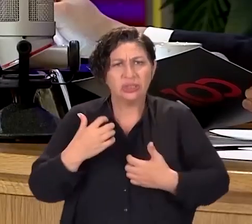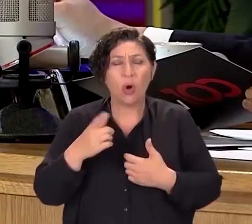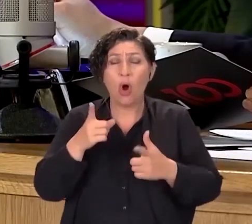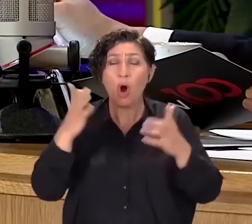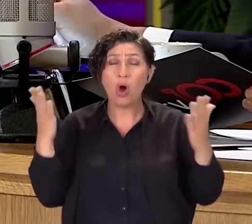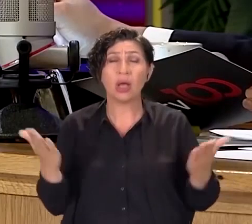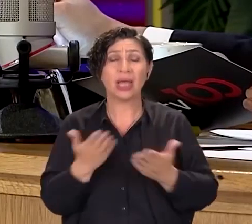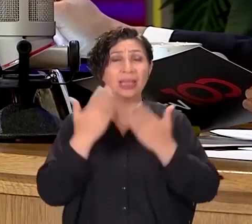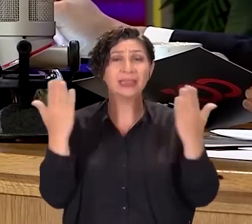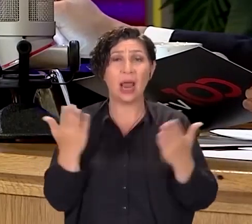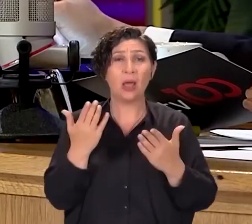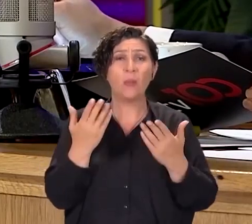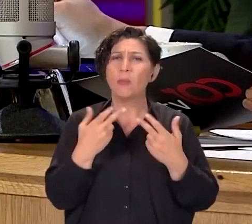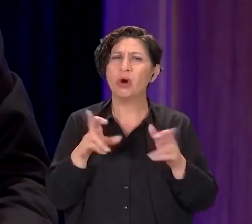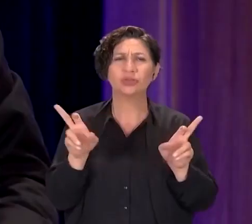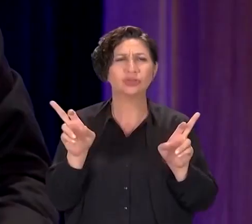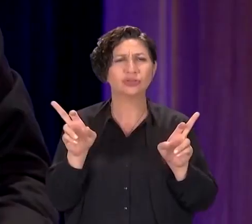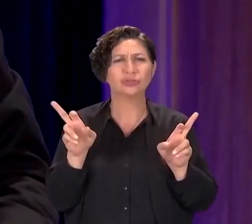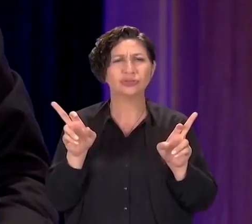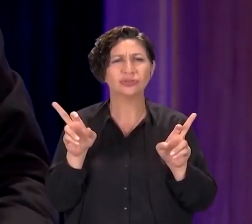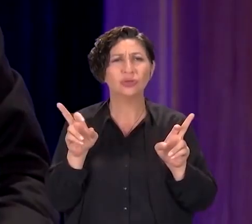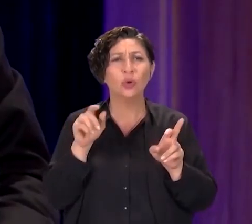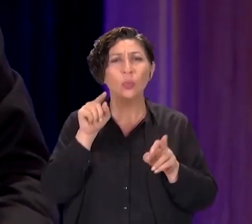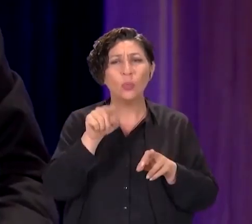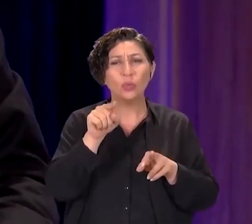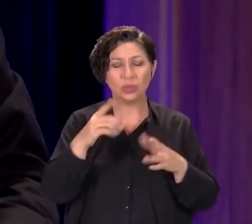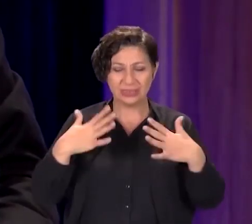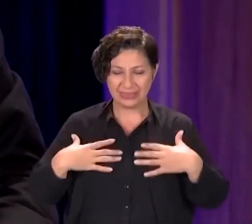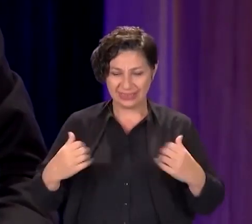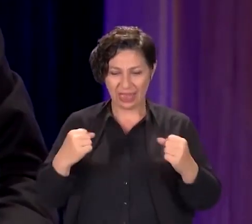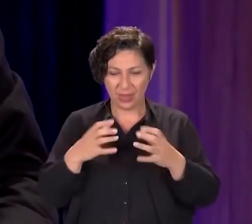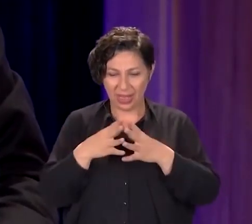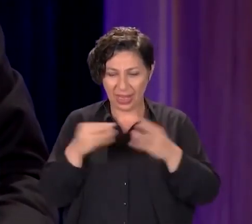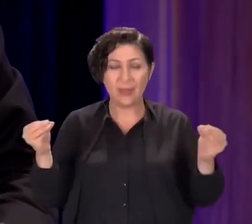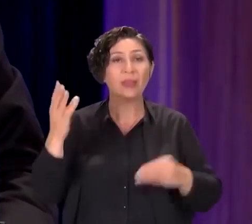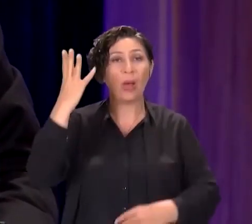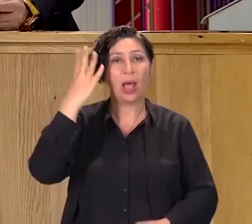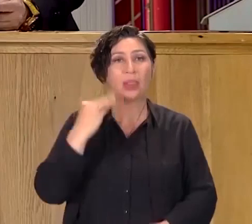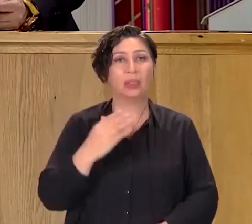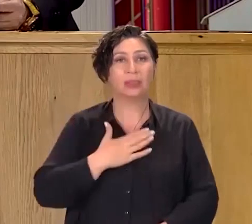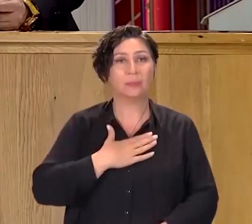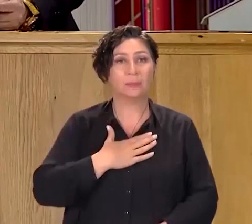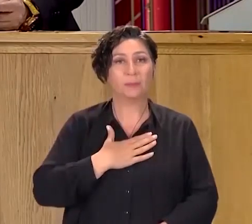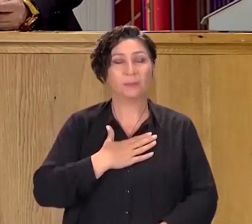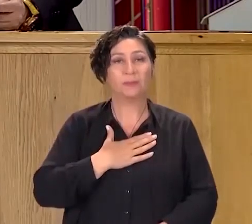o kadar boşmuş ki bunu sağlığımı kaybettiğimde anladım